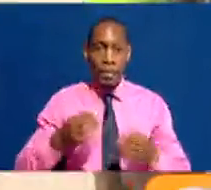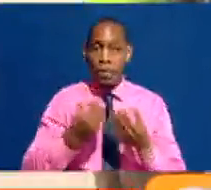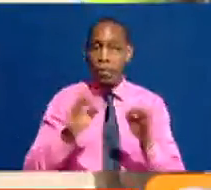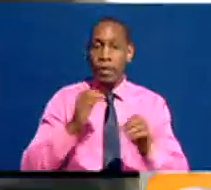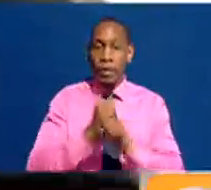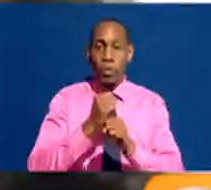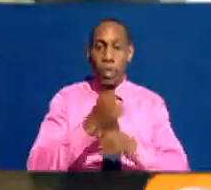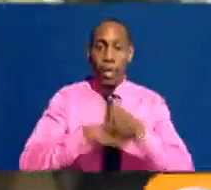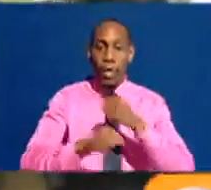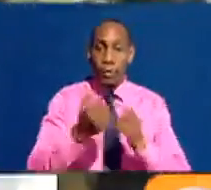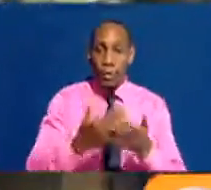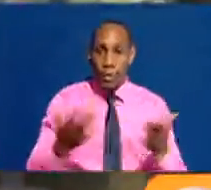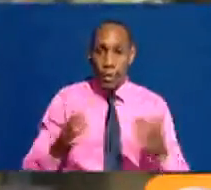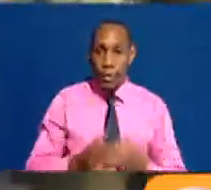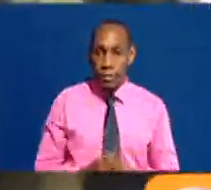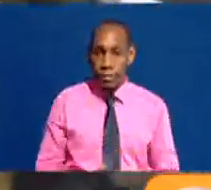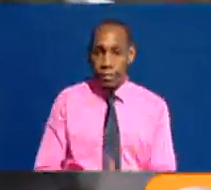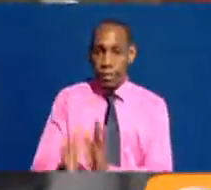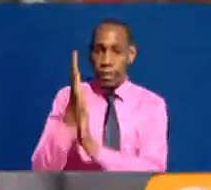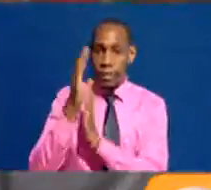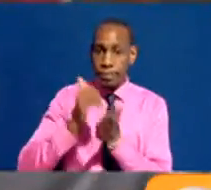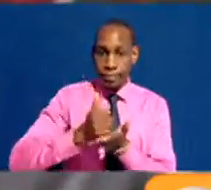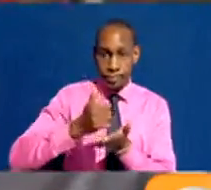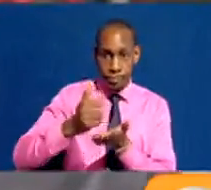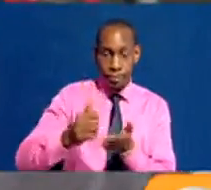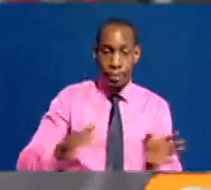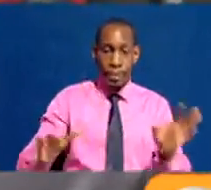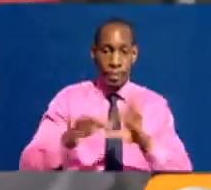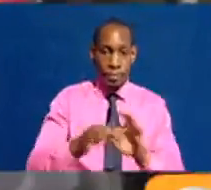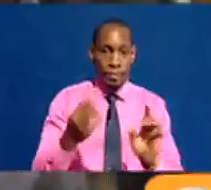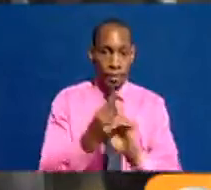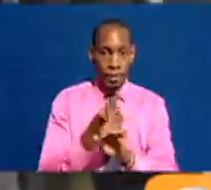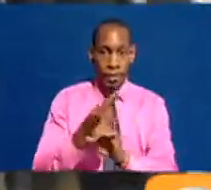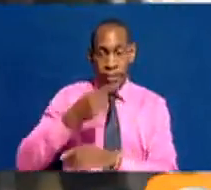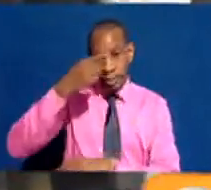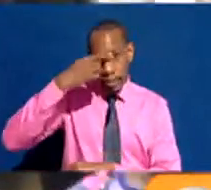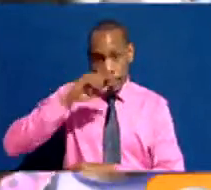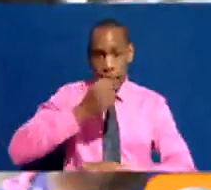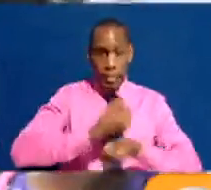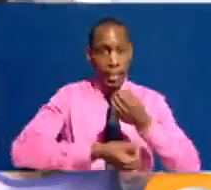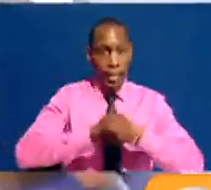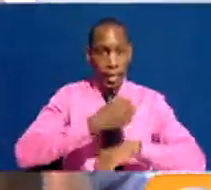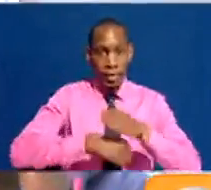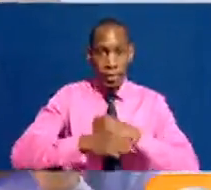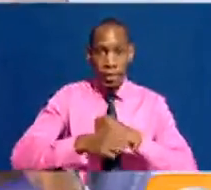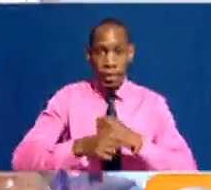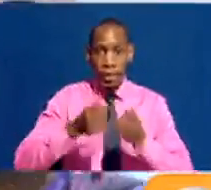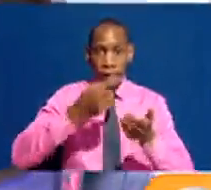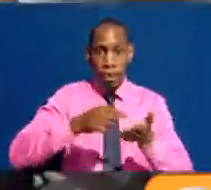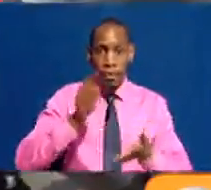vyenye wanataka. The security deployment is part of the various policy interventions that were